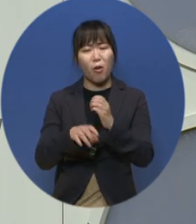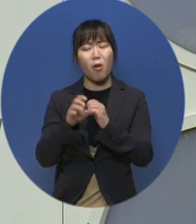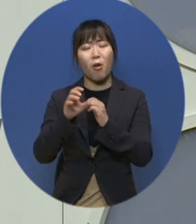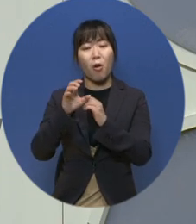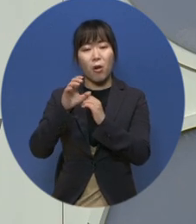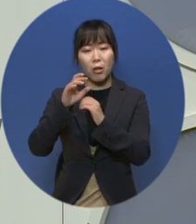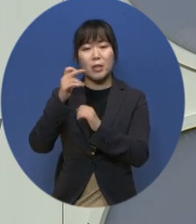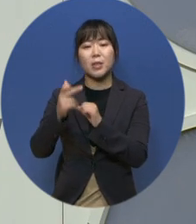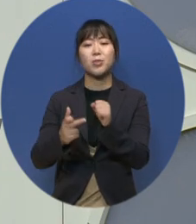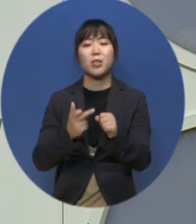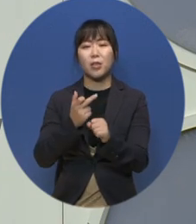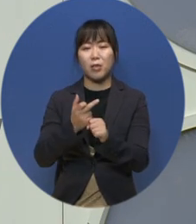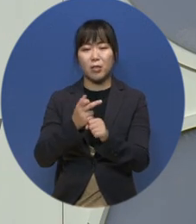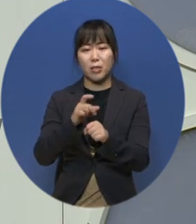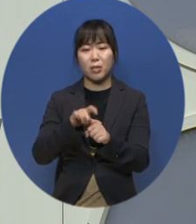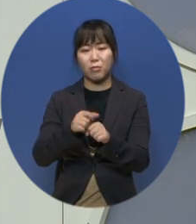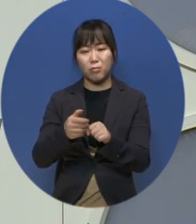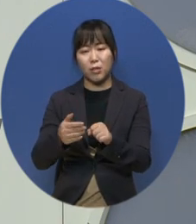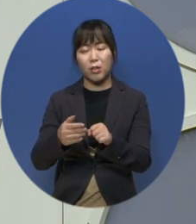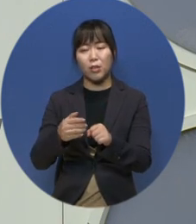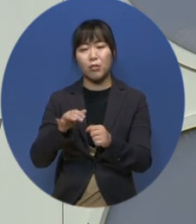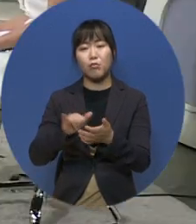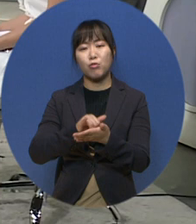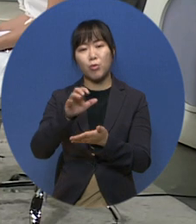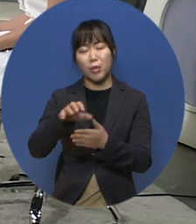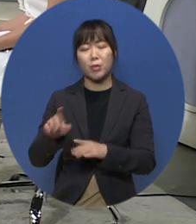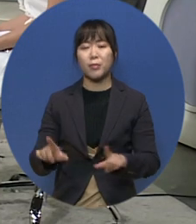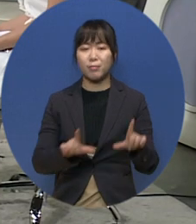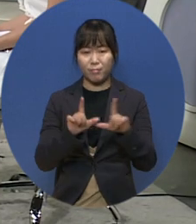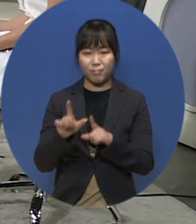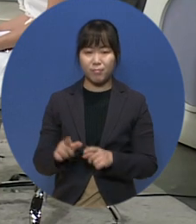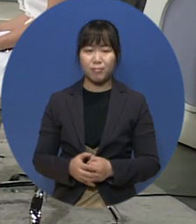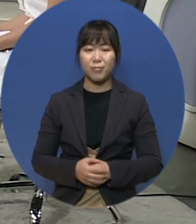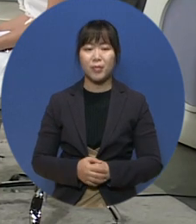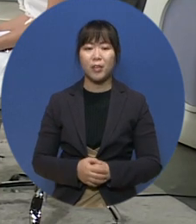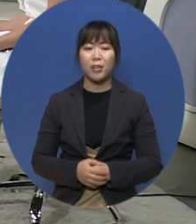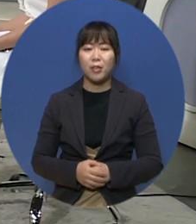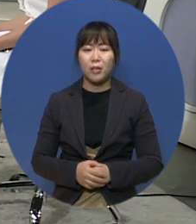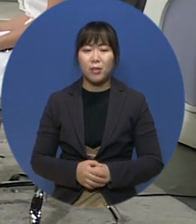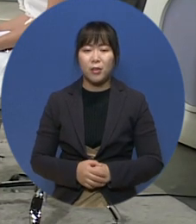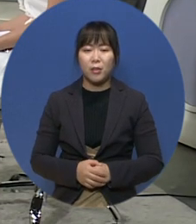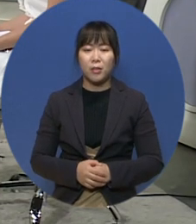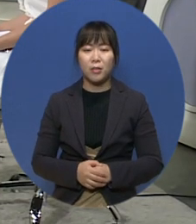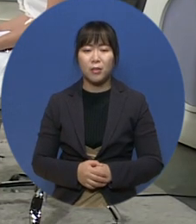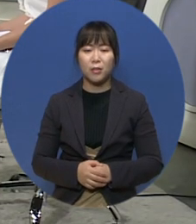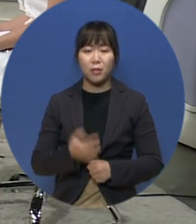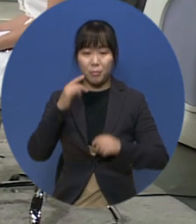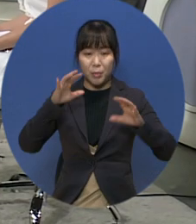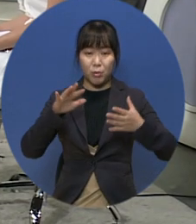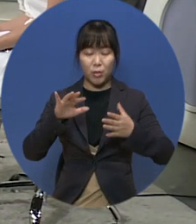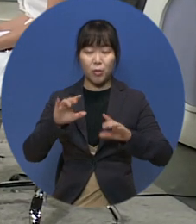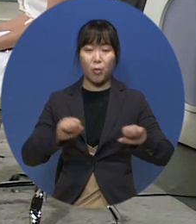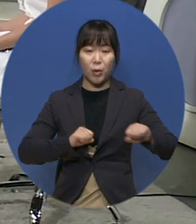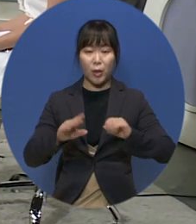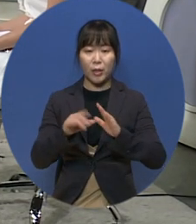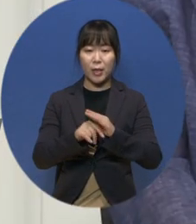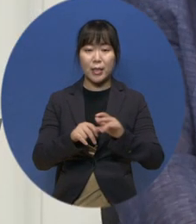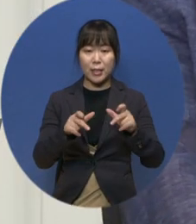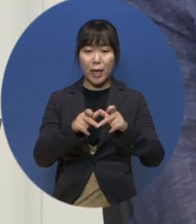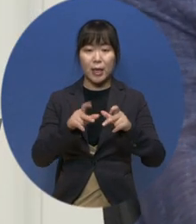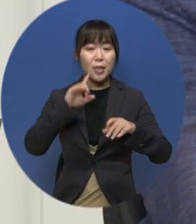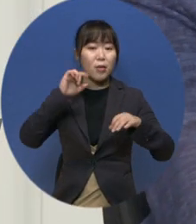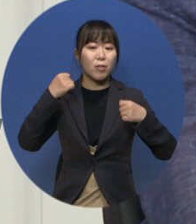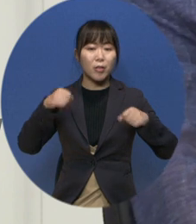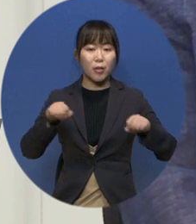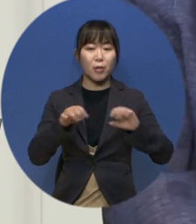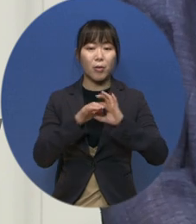보니까 17년이라는 세월을 뉴욕에서 보낸 거죠. 아까 미국에서 활동하실 때 어린이 또 장애인 말씀하셨잖아요. 그